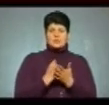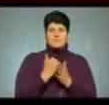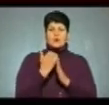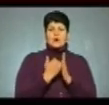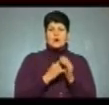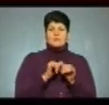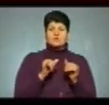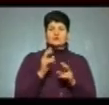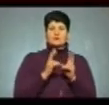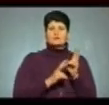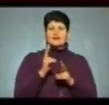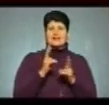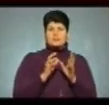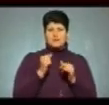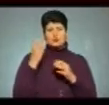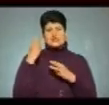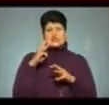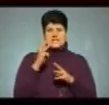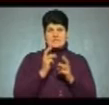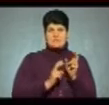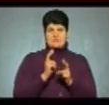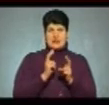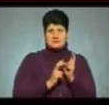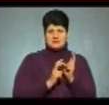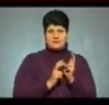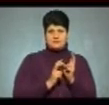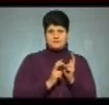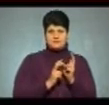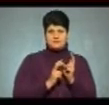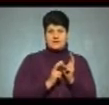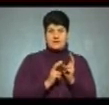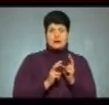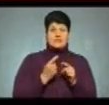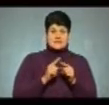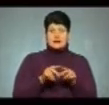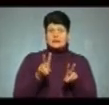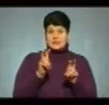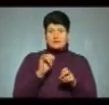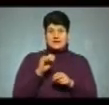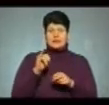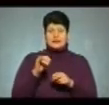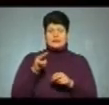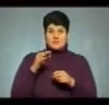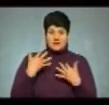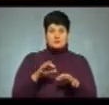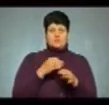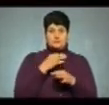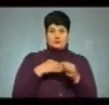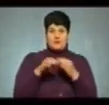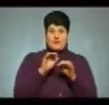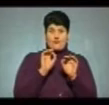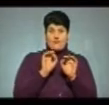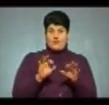програма розвитку підприємства, модернізації підприємства. І знову ж таки ця тема ІТП, вона висвітлювалася і обговорювалася.